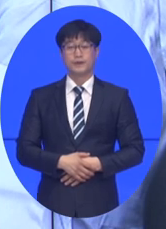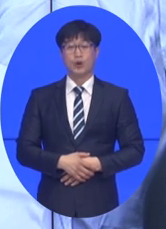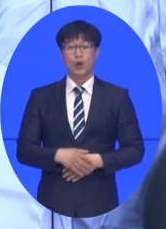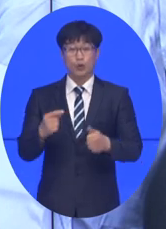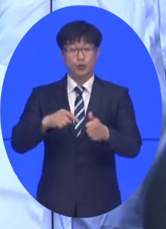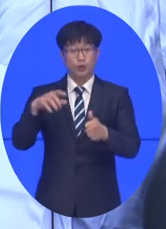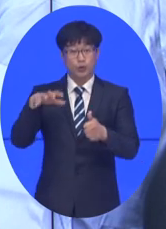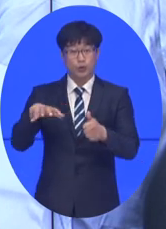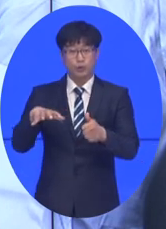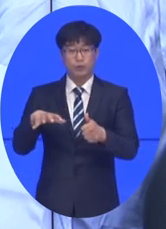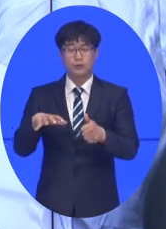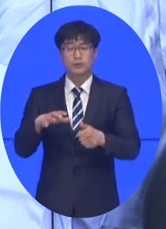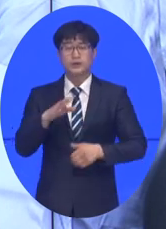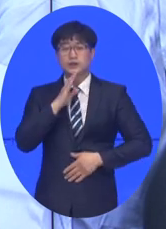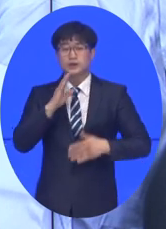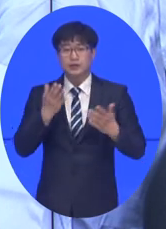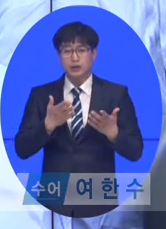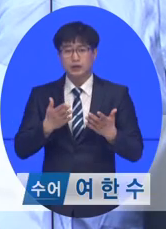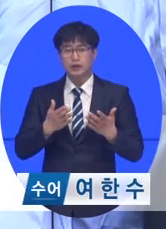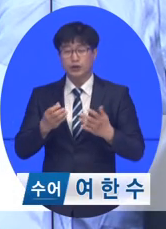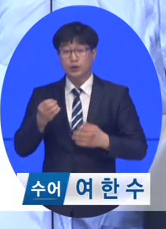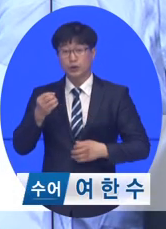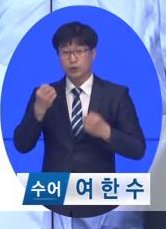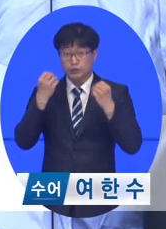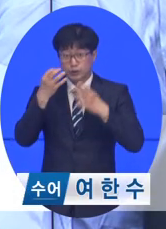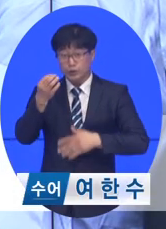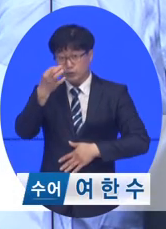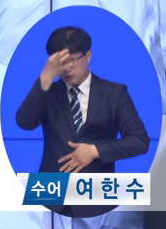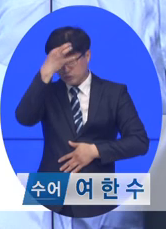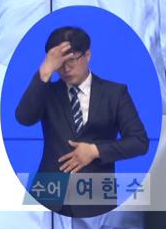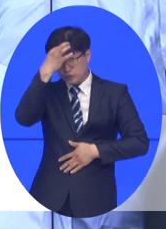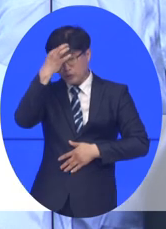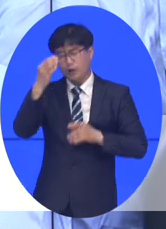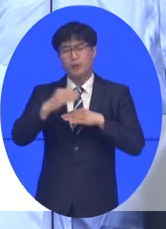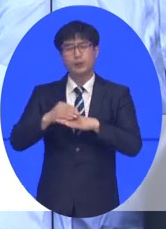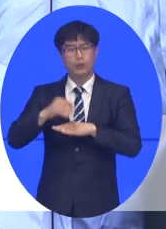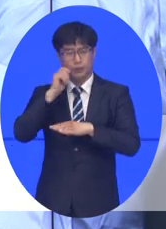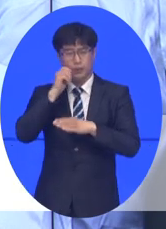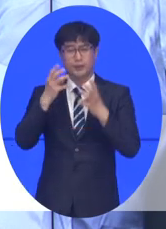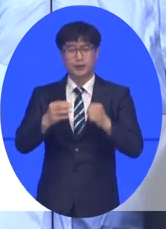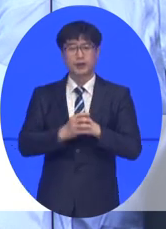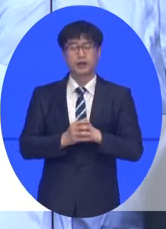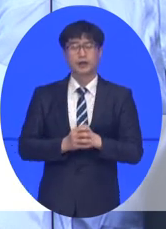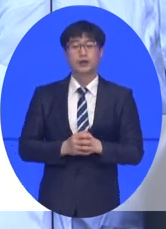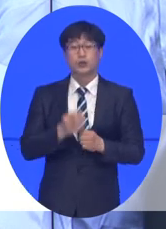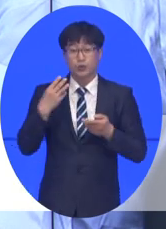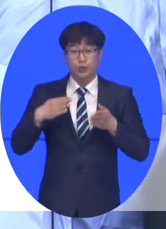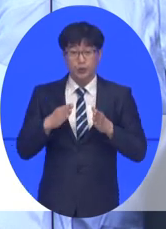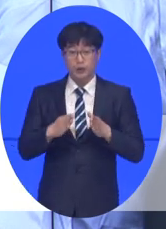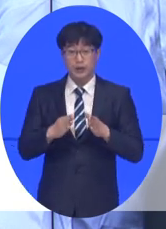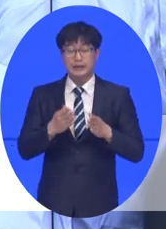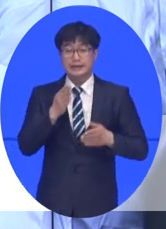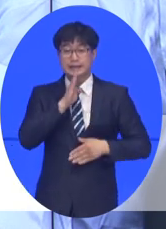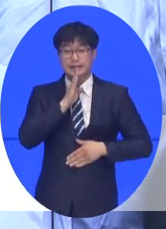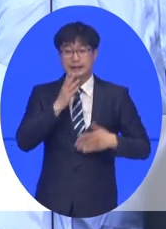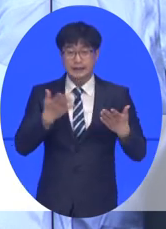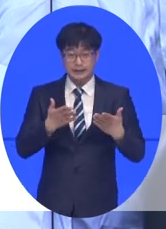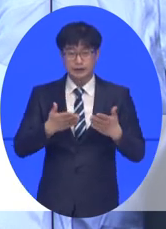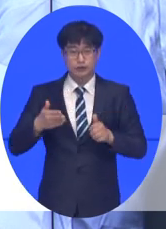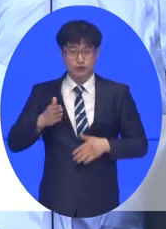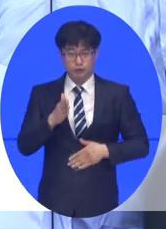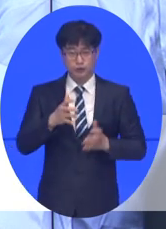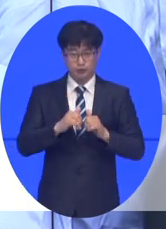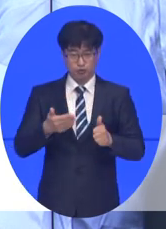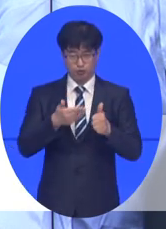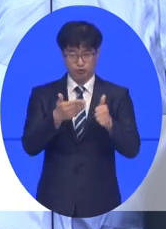교육 현장에선 실무와 최신 기술이 반영되기 어려운 경우가 많은데요. 이에 경기도가 실무에 강한 반도체 전문가들을 길러내기